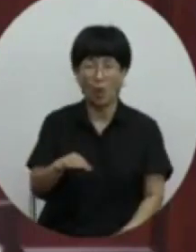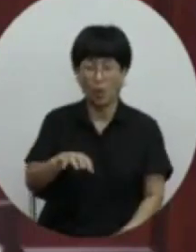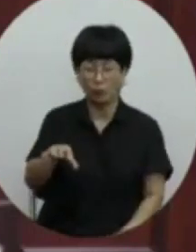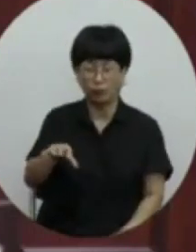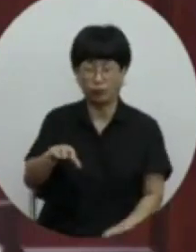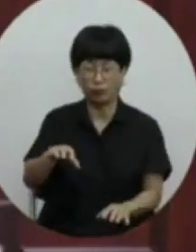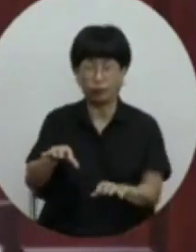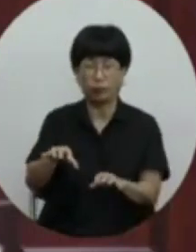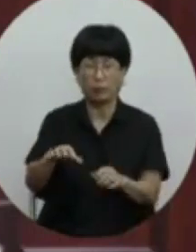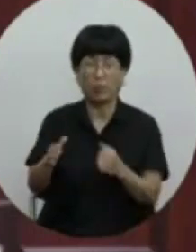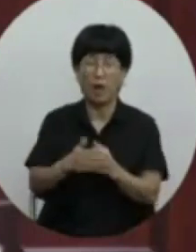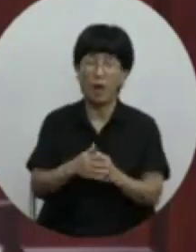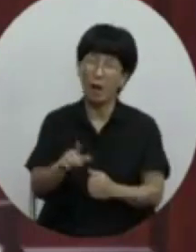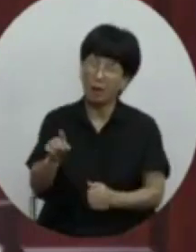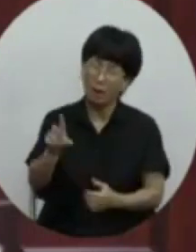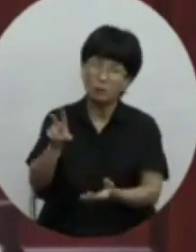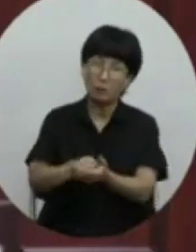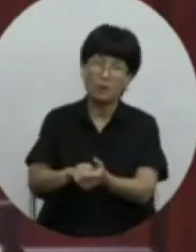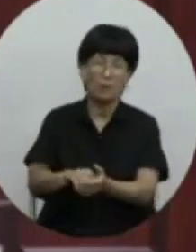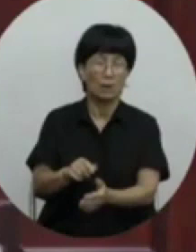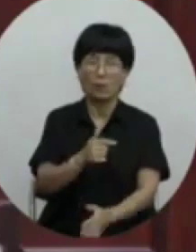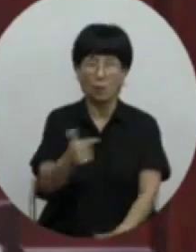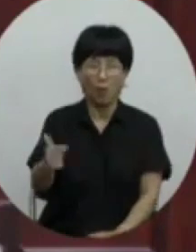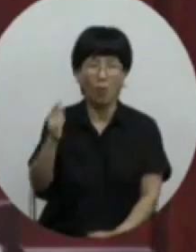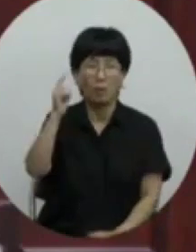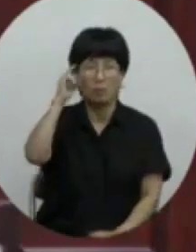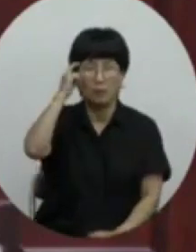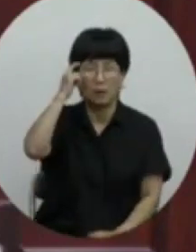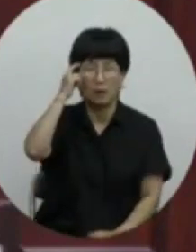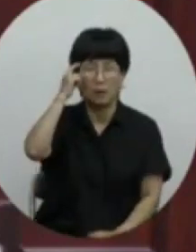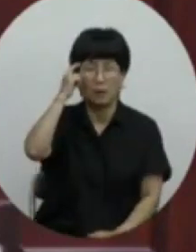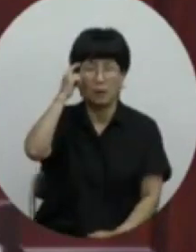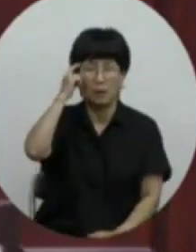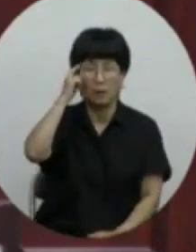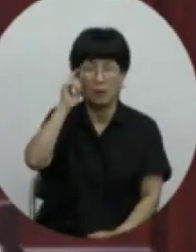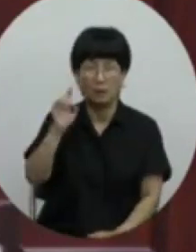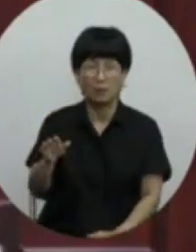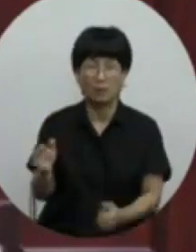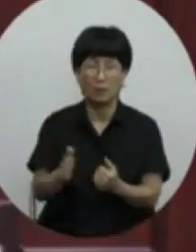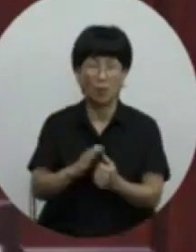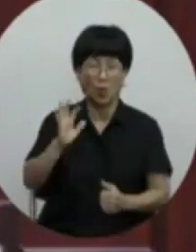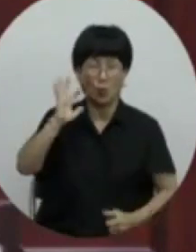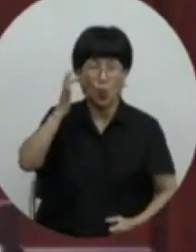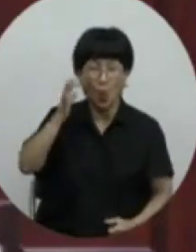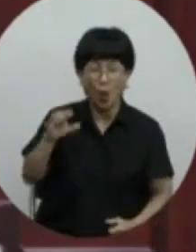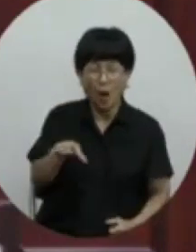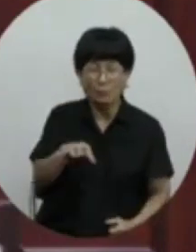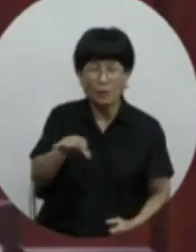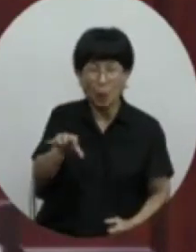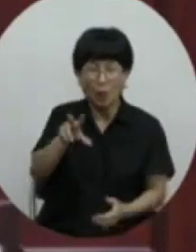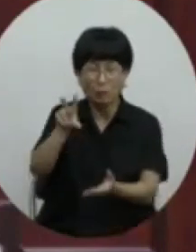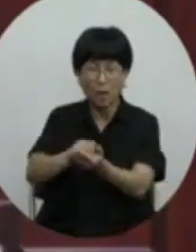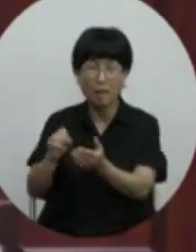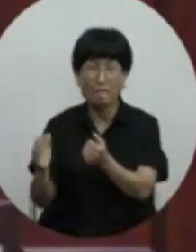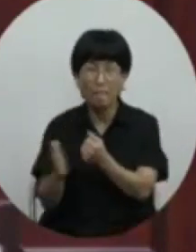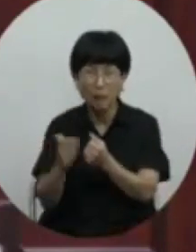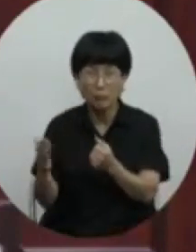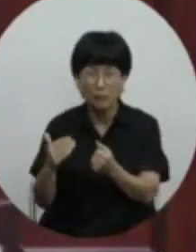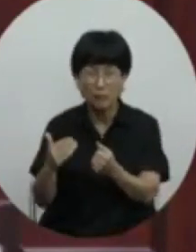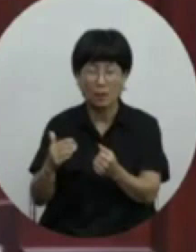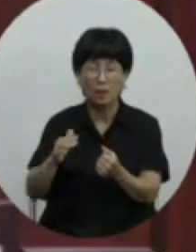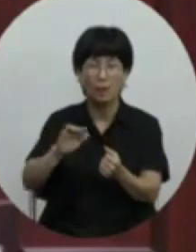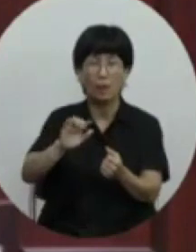또한 심각한 수준이었습니다. 이렇게 소음과 진동이 이어져 오면서